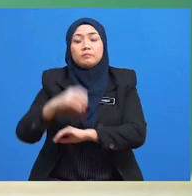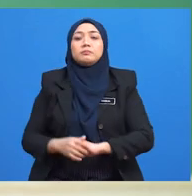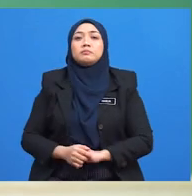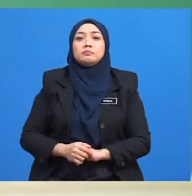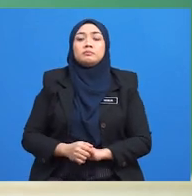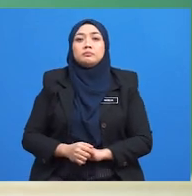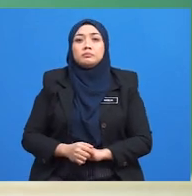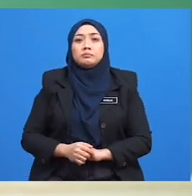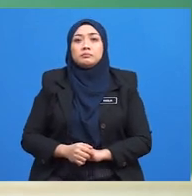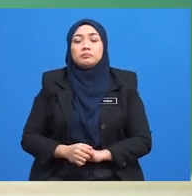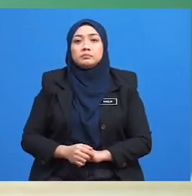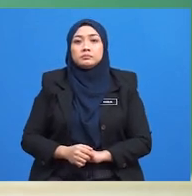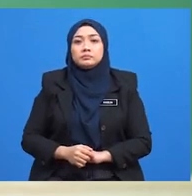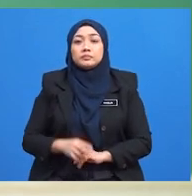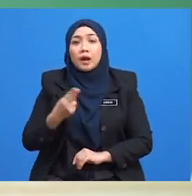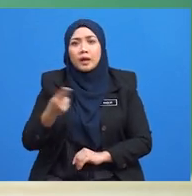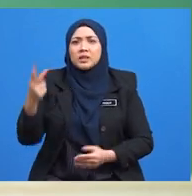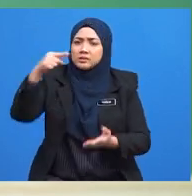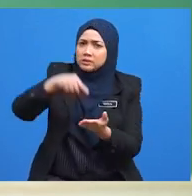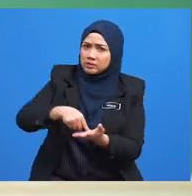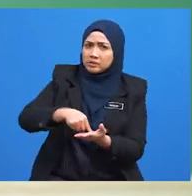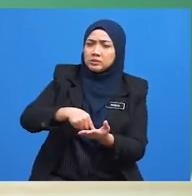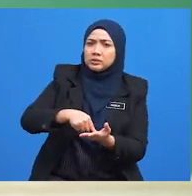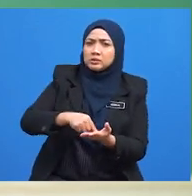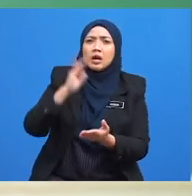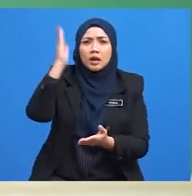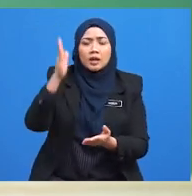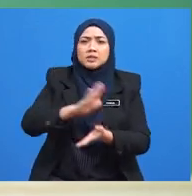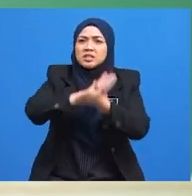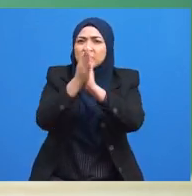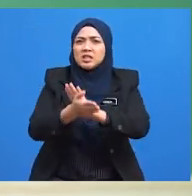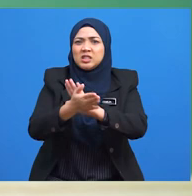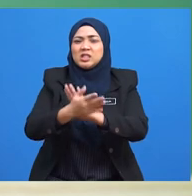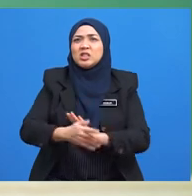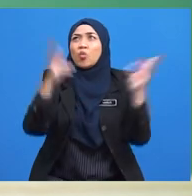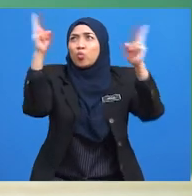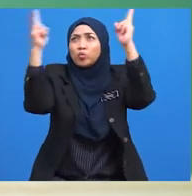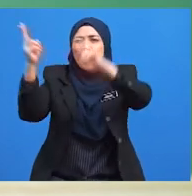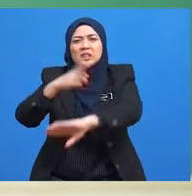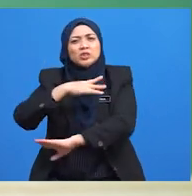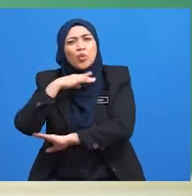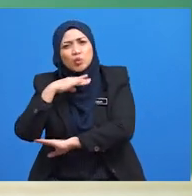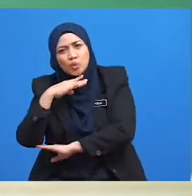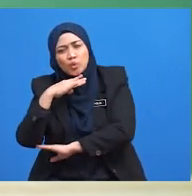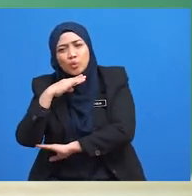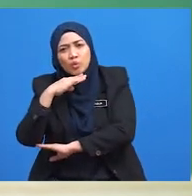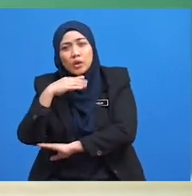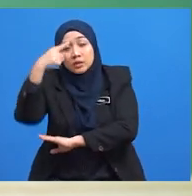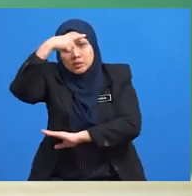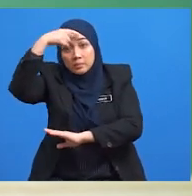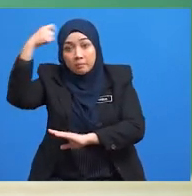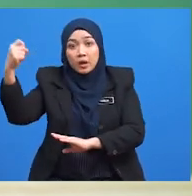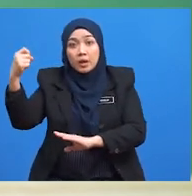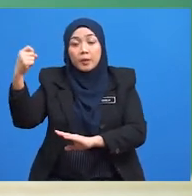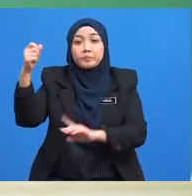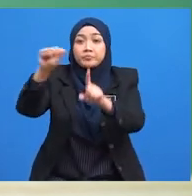ini demikian kerana akan berlakulah pencemaran udara seperti jerebu kerana atmosfera dipenuhi dengan